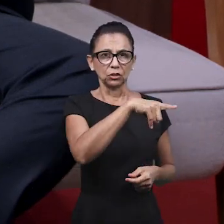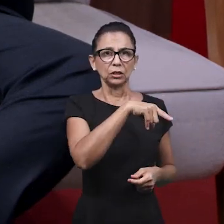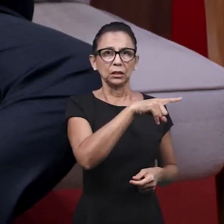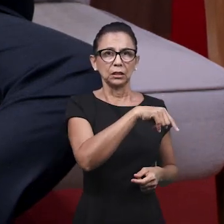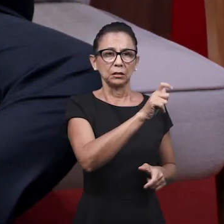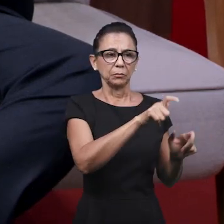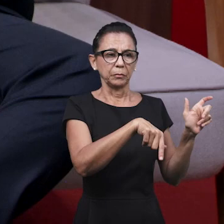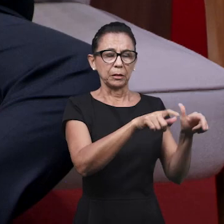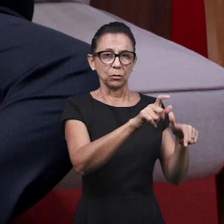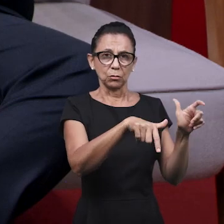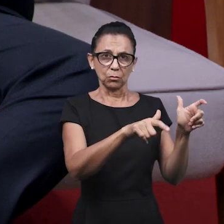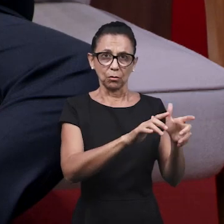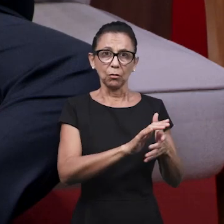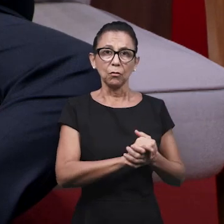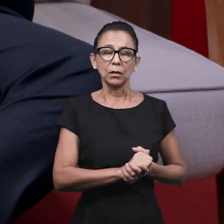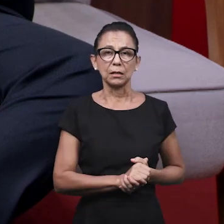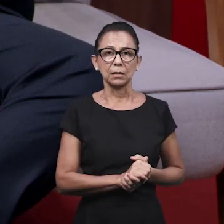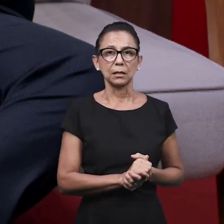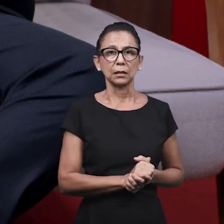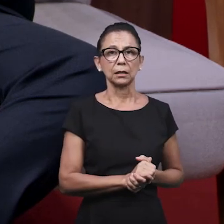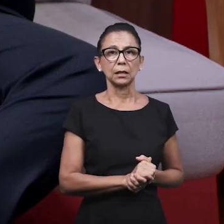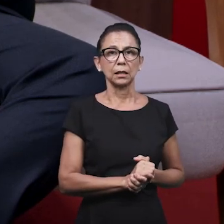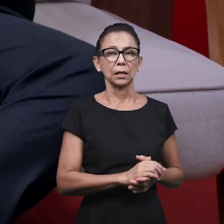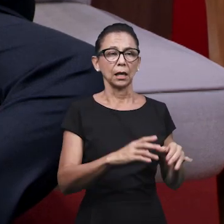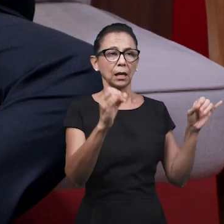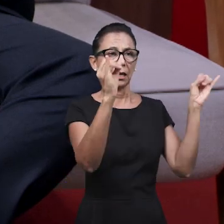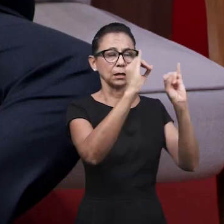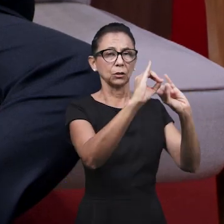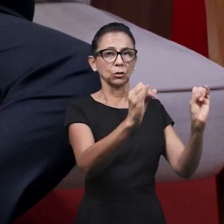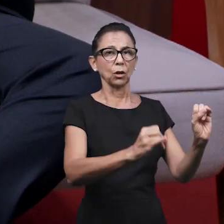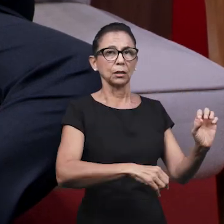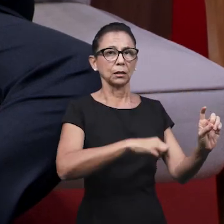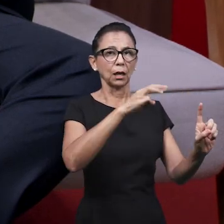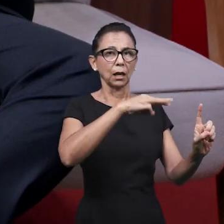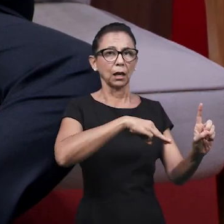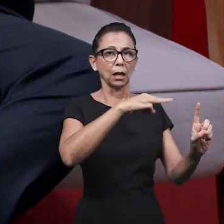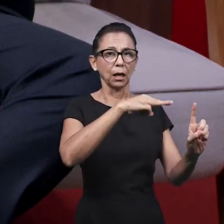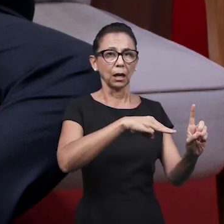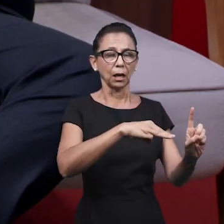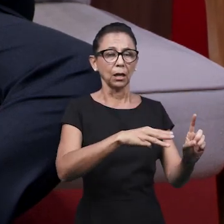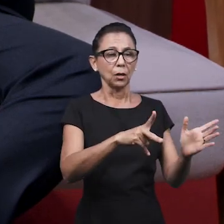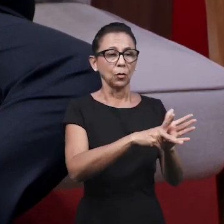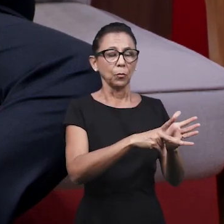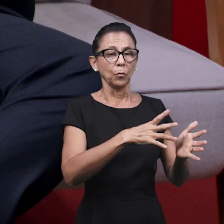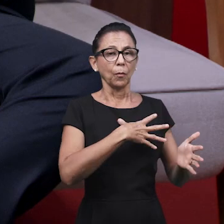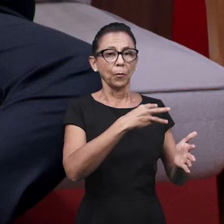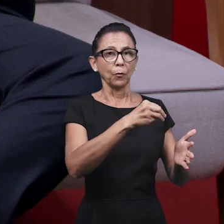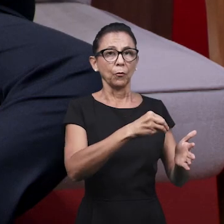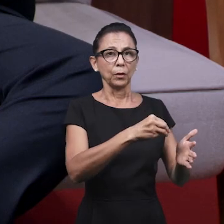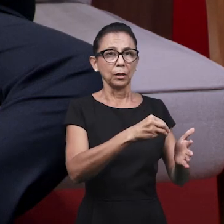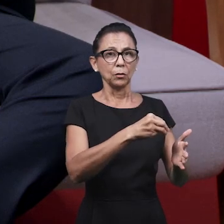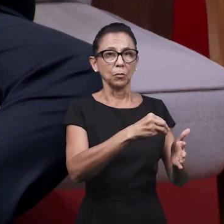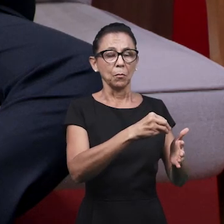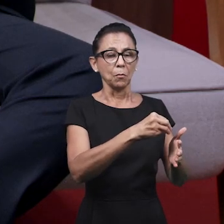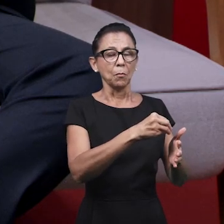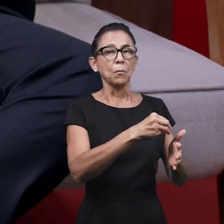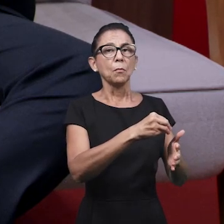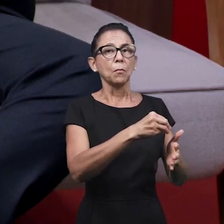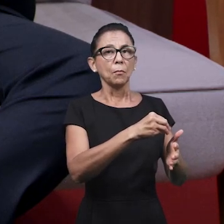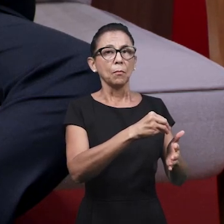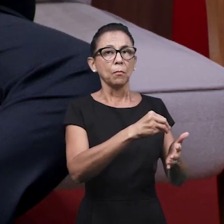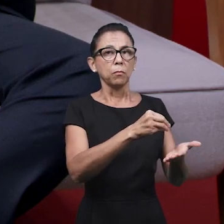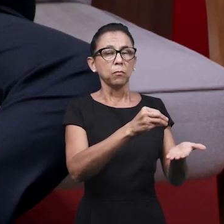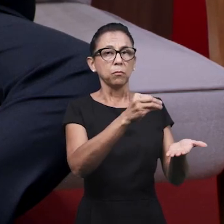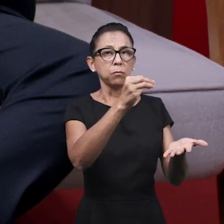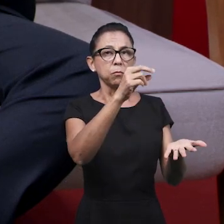leurs enfants à leurs idoles. C'est très dur, c'était très dur. C'est